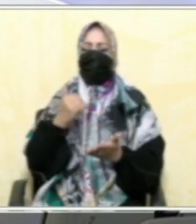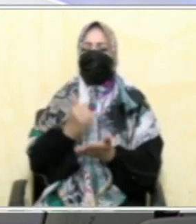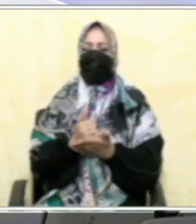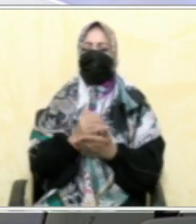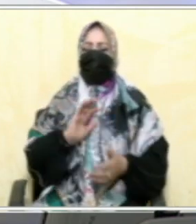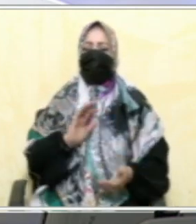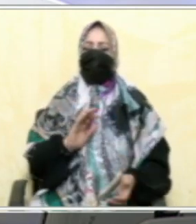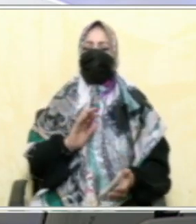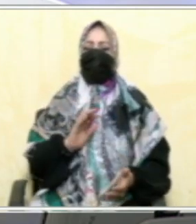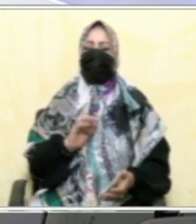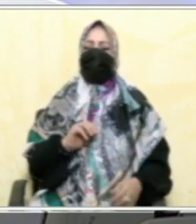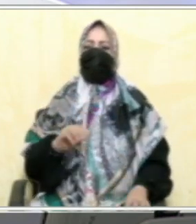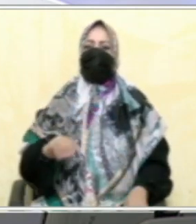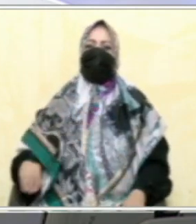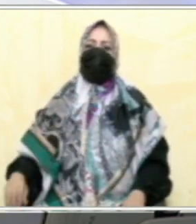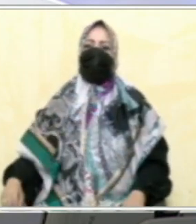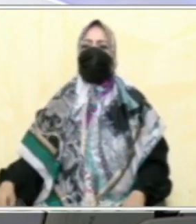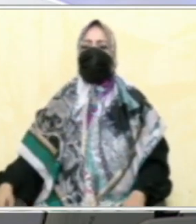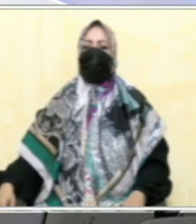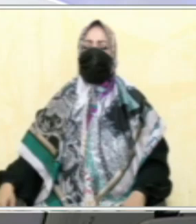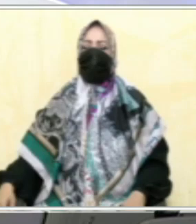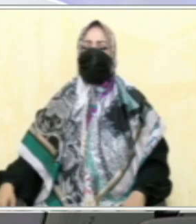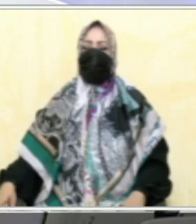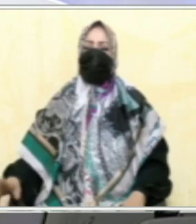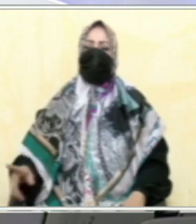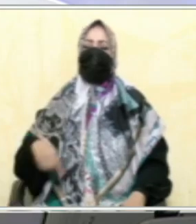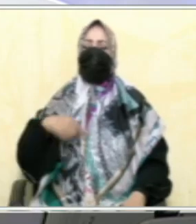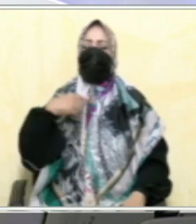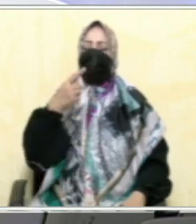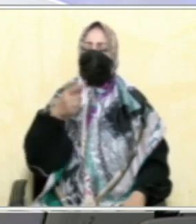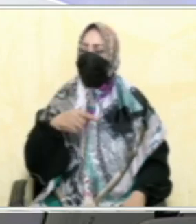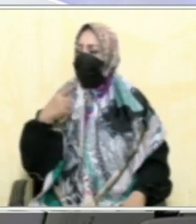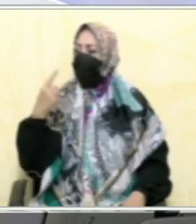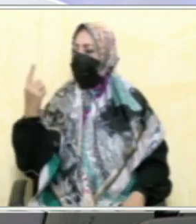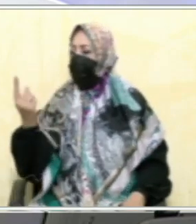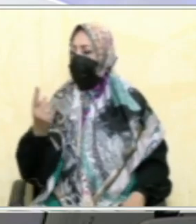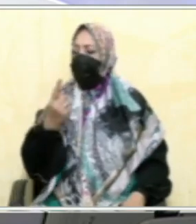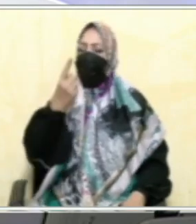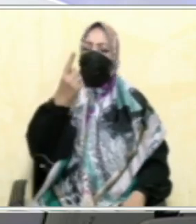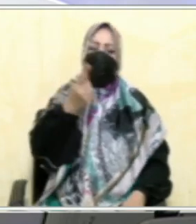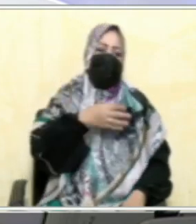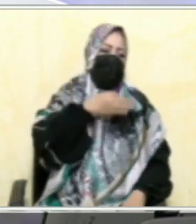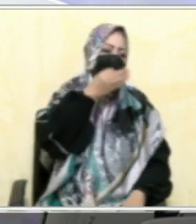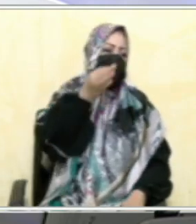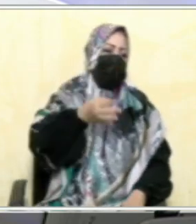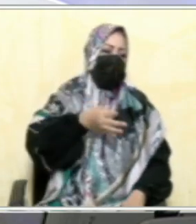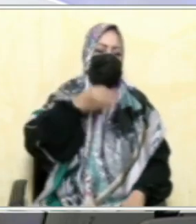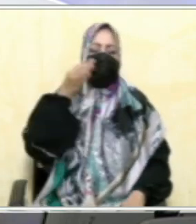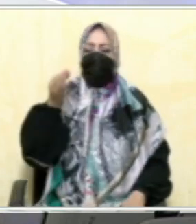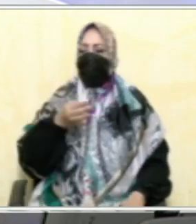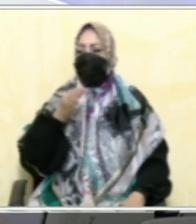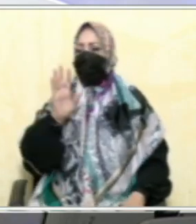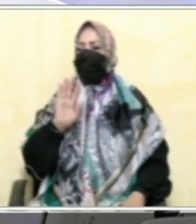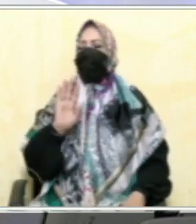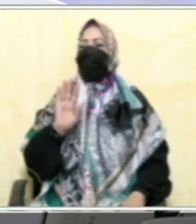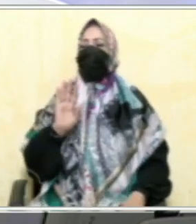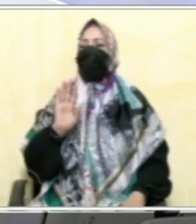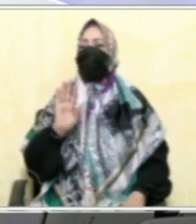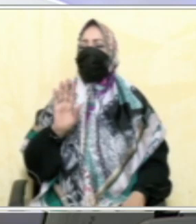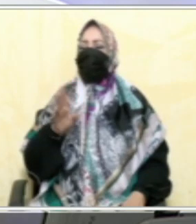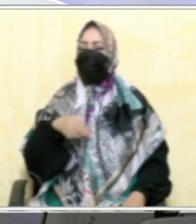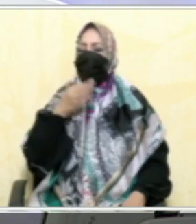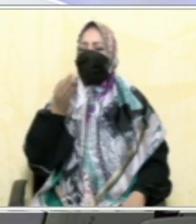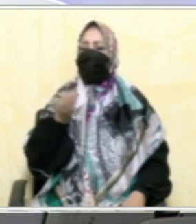يعني للأسف توجد لهم بعض المسائل والقضايا هي خرافات. أنا أذكر اليوم سألني شخص